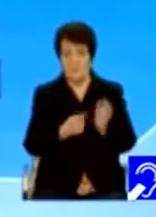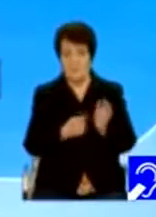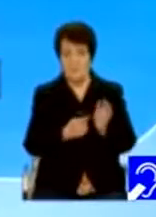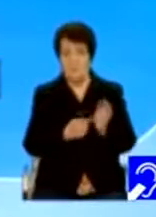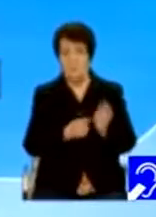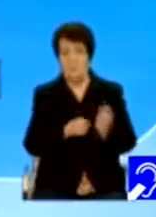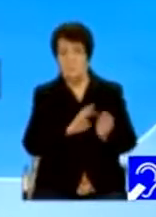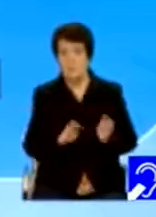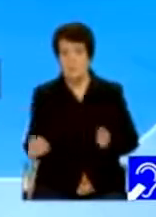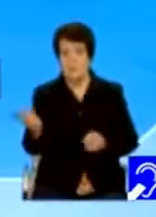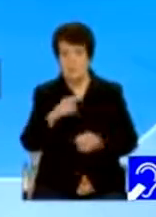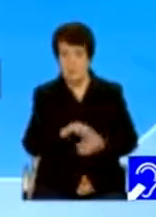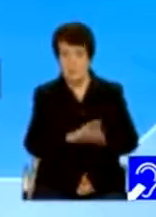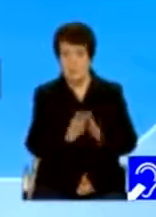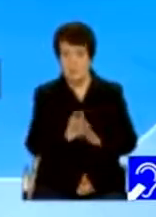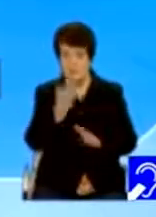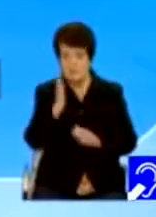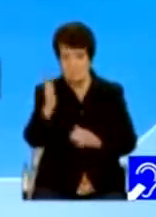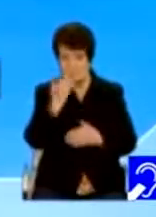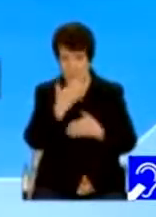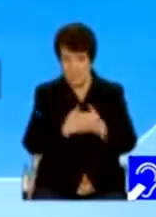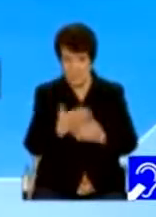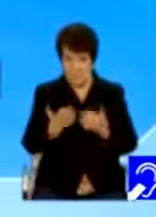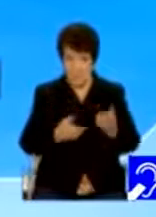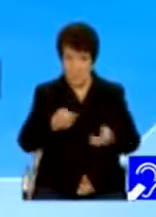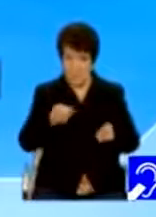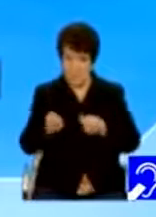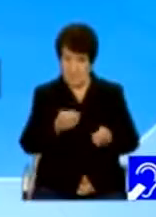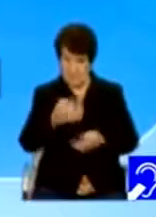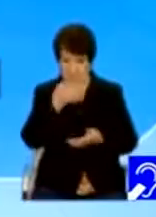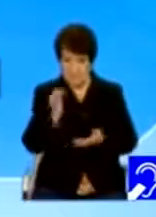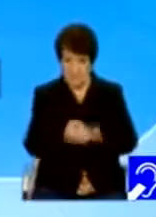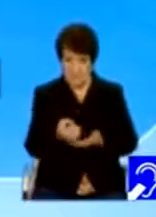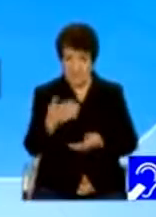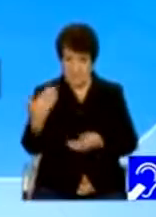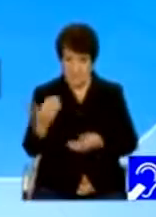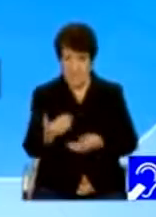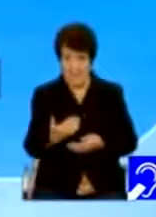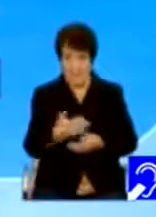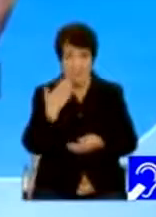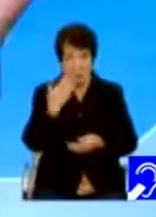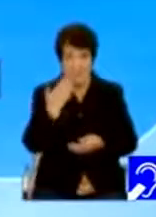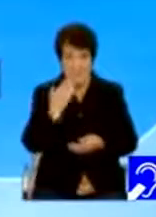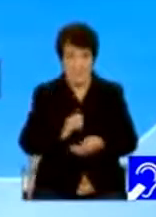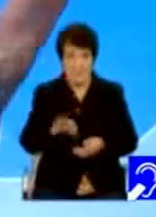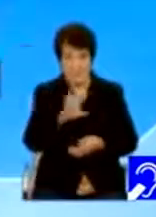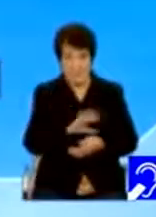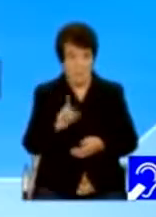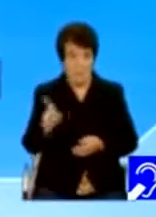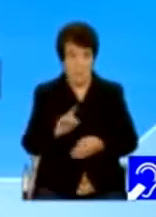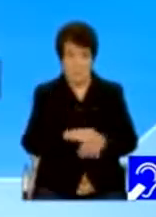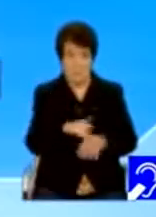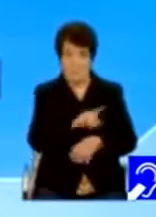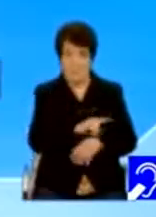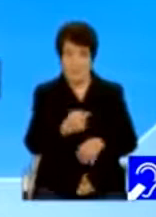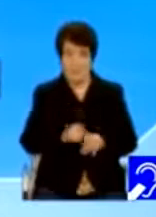dumneavoastră vin condiționat în viitorul apropiat, dacă va fi o guvernare responsabilă de dreapta românească și pro-europeană. Nu una de stânga sau una